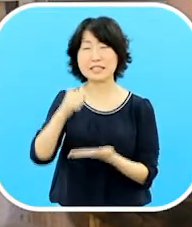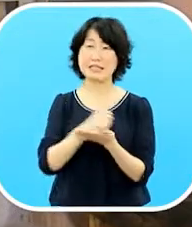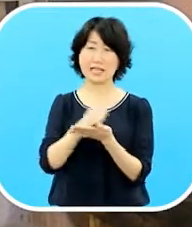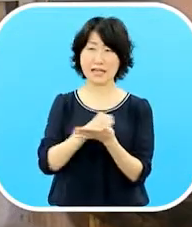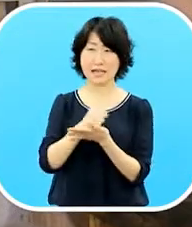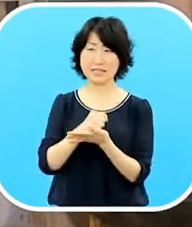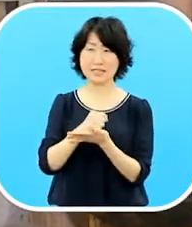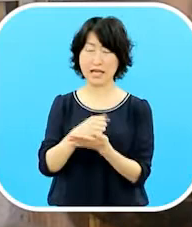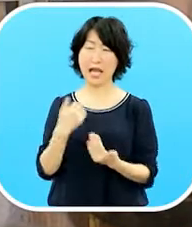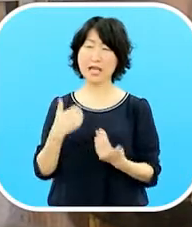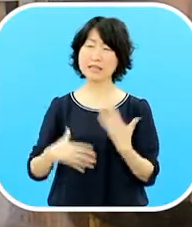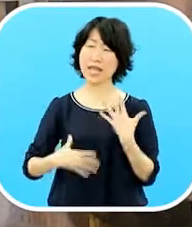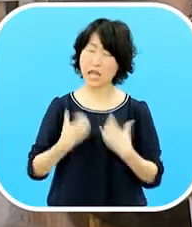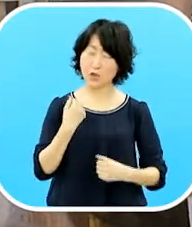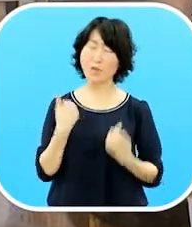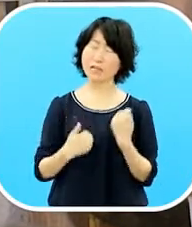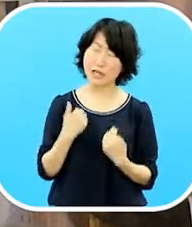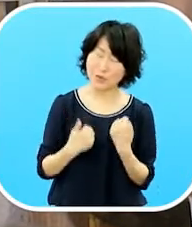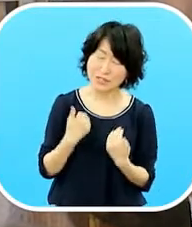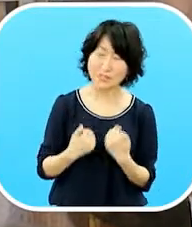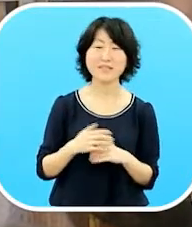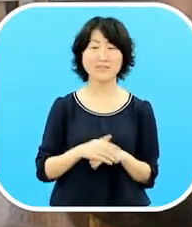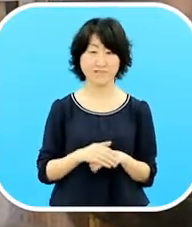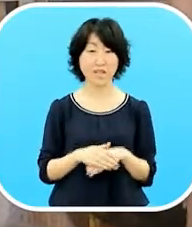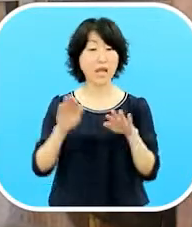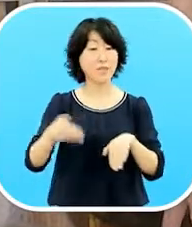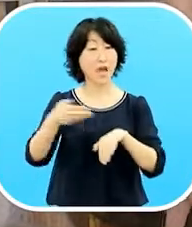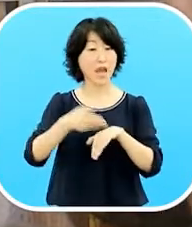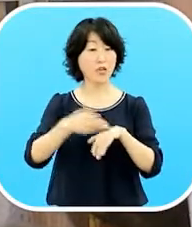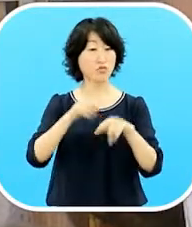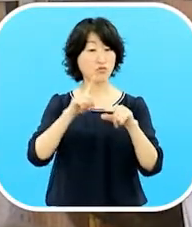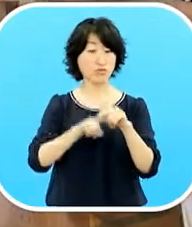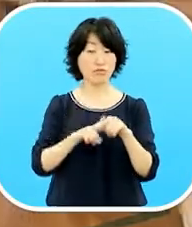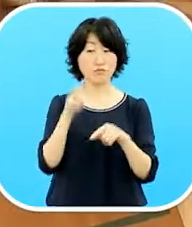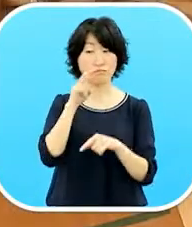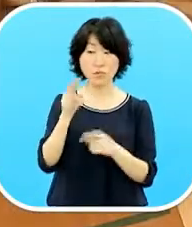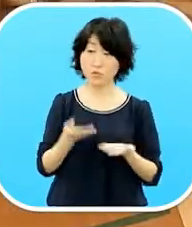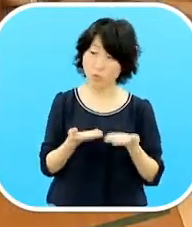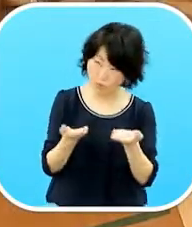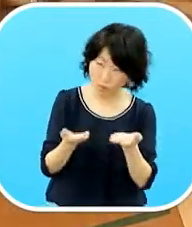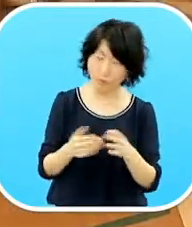んですよ。ちょうど練習していますので見学していきませんか。 ぜひお願いします。